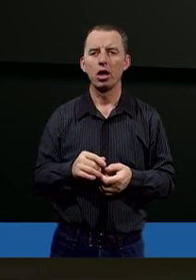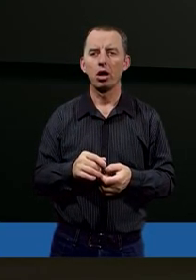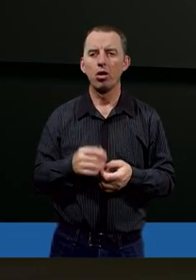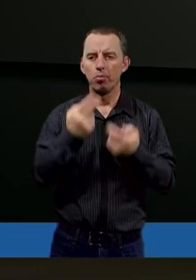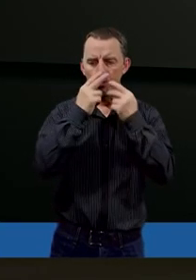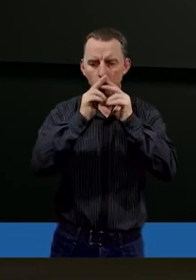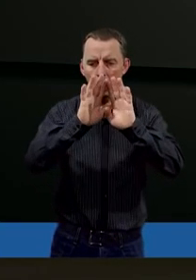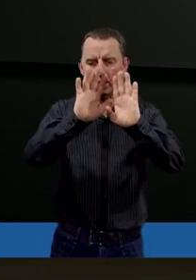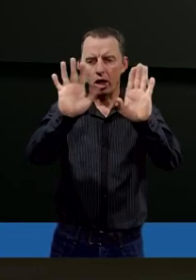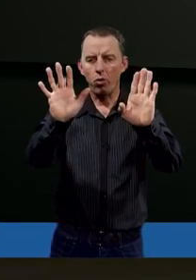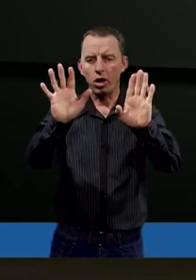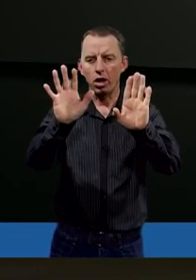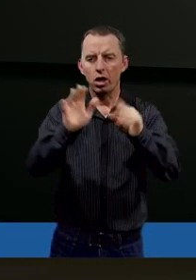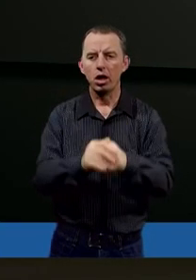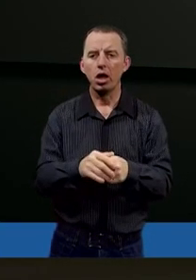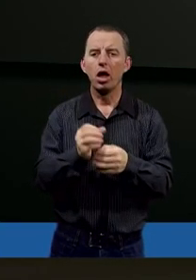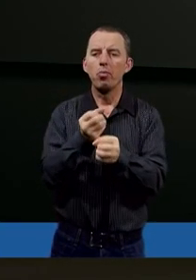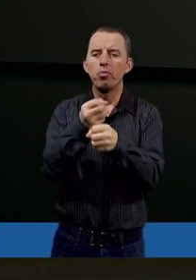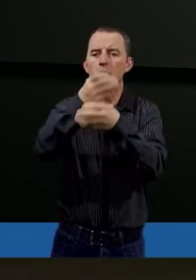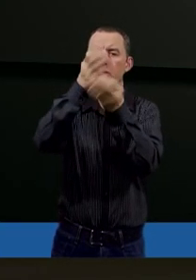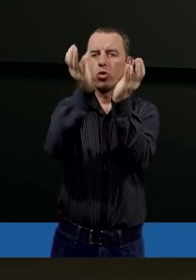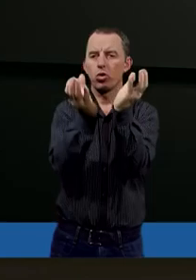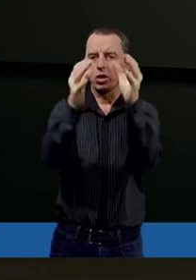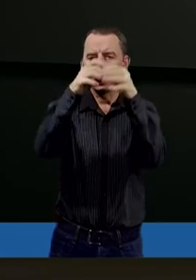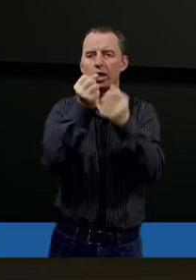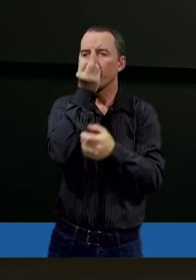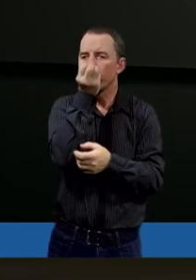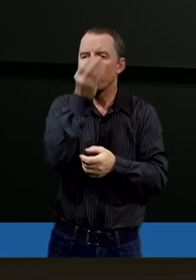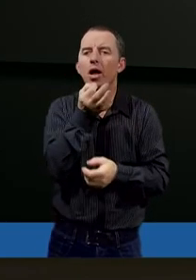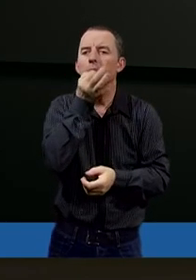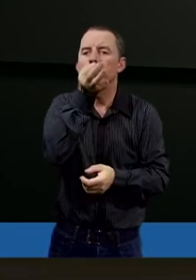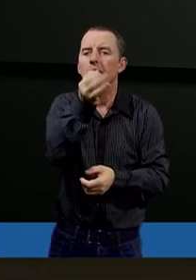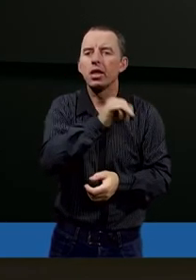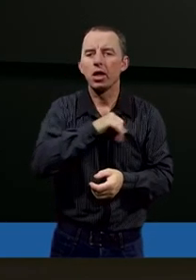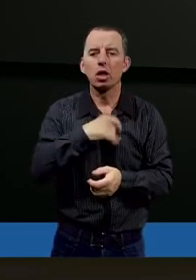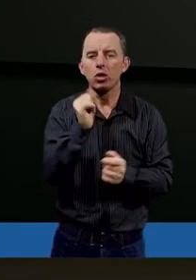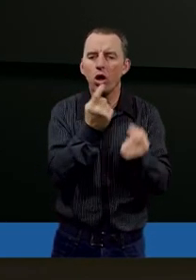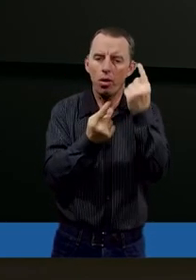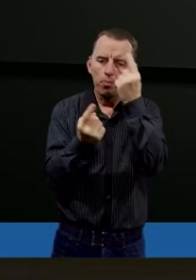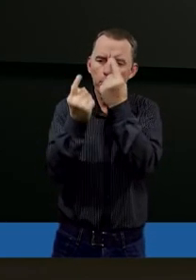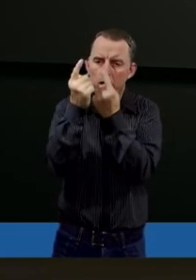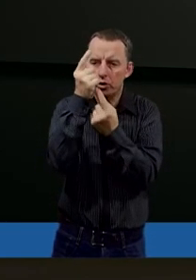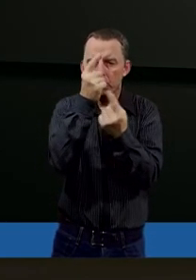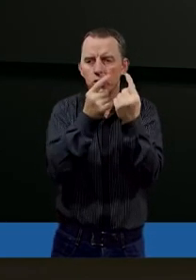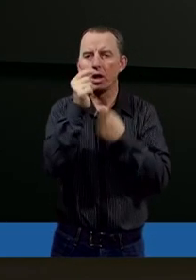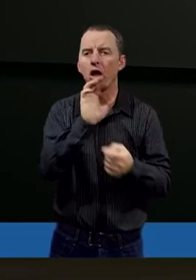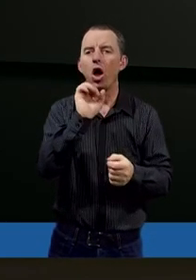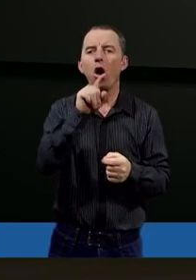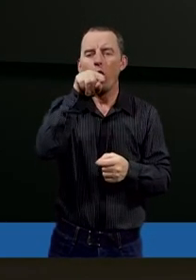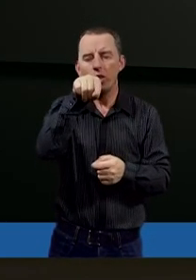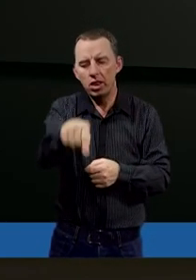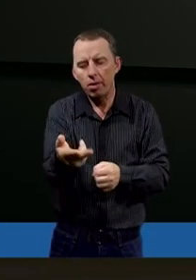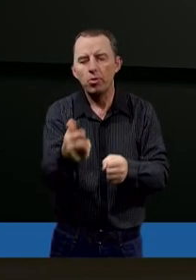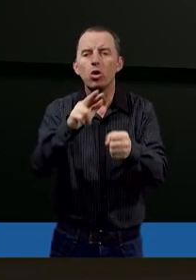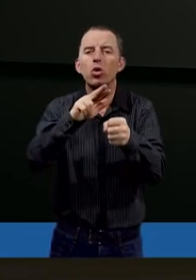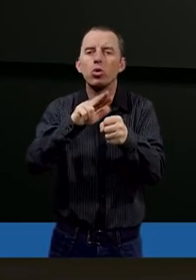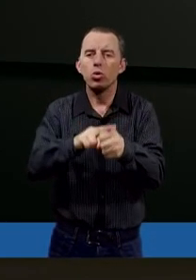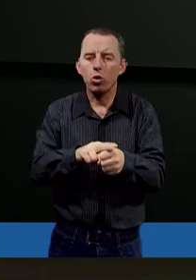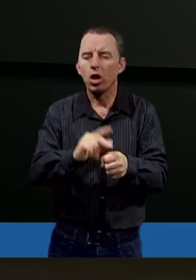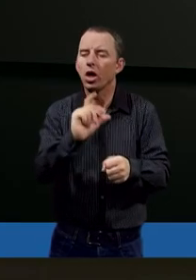pokazałem bukiet kwiatów i pytam się, co myślicie o tym, który